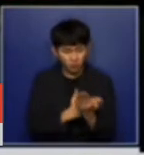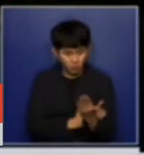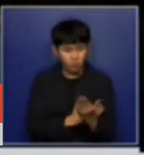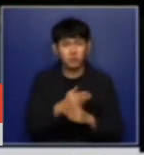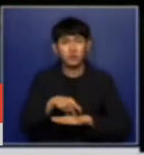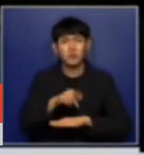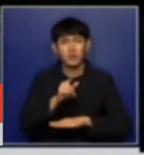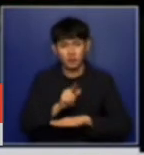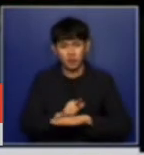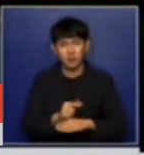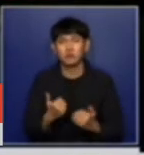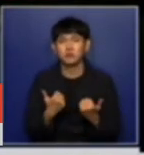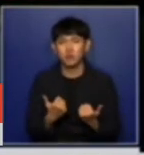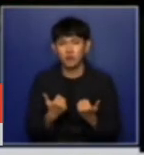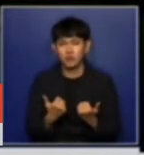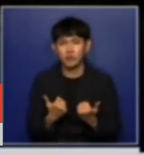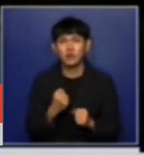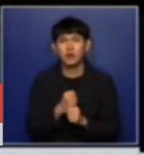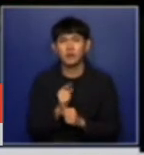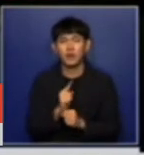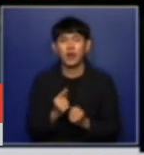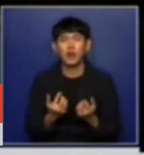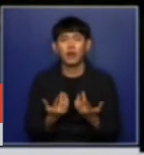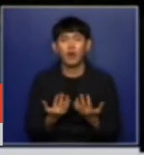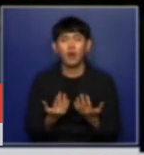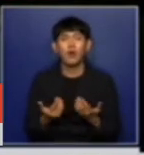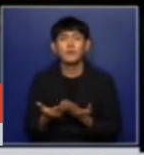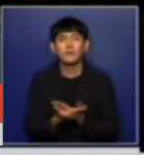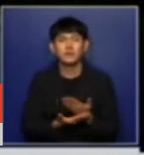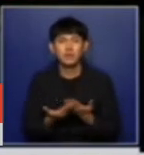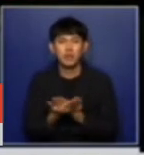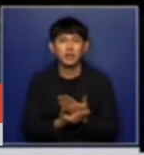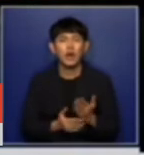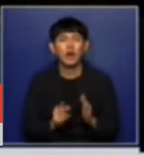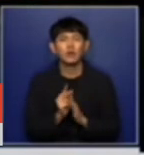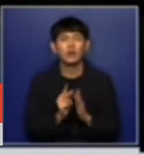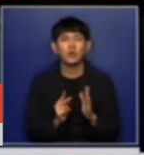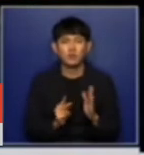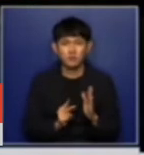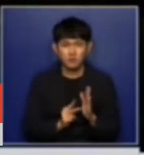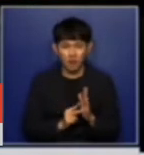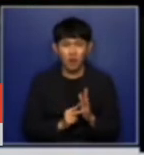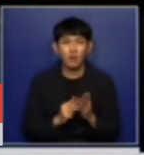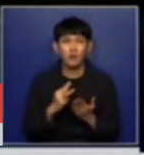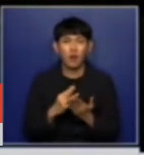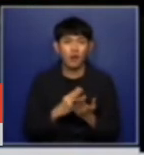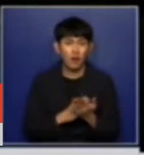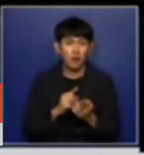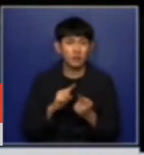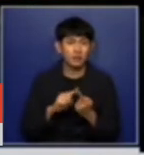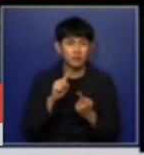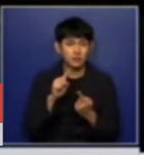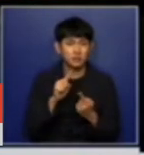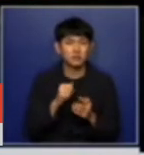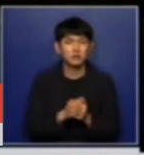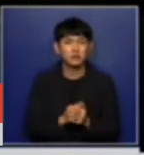ณะนี้เนี่ยอยู่ขั้นตอนว่าเราพิจารณาในวาระรับหลักการวาระที่1วันที่1ถึง3กรกฎ